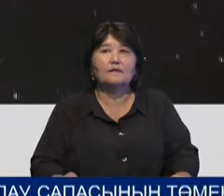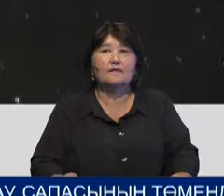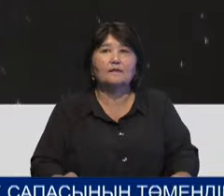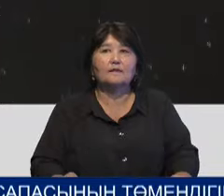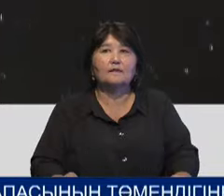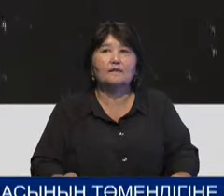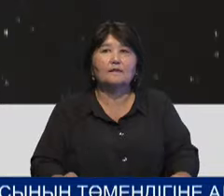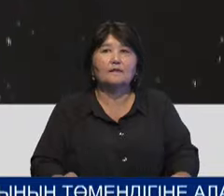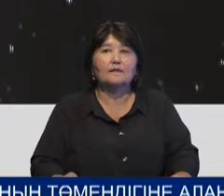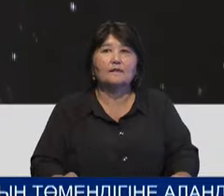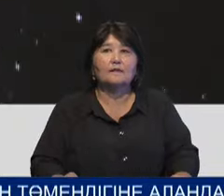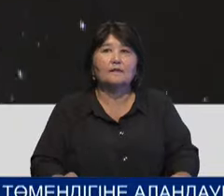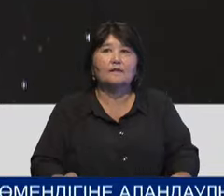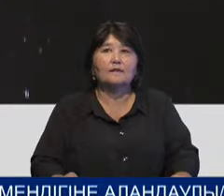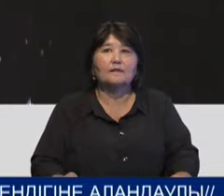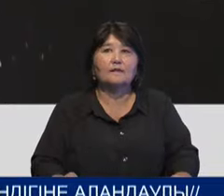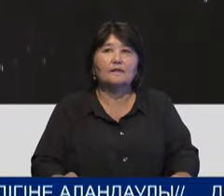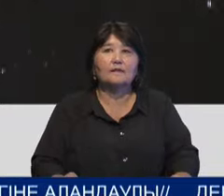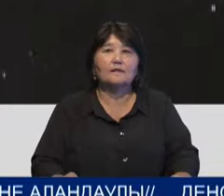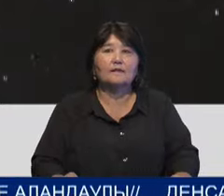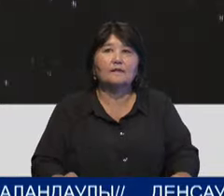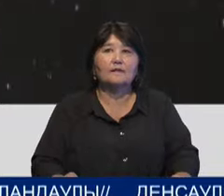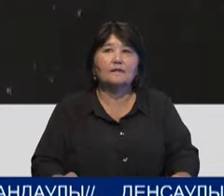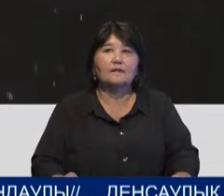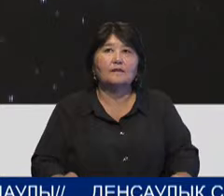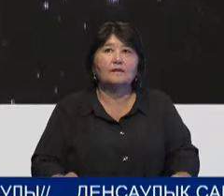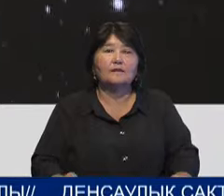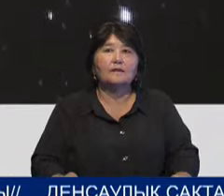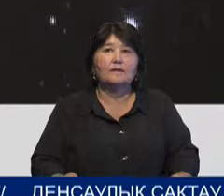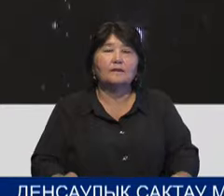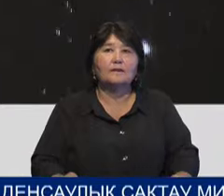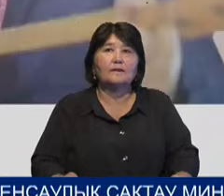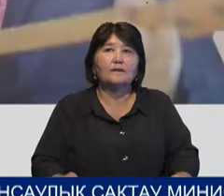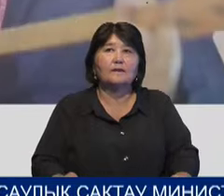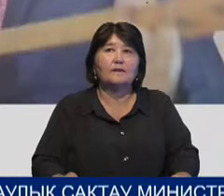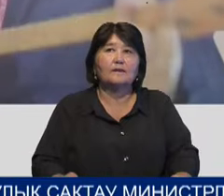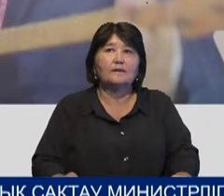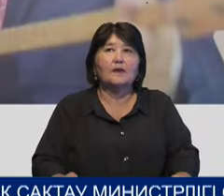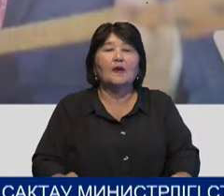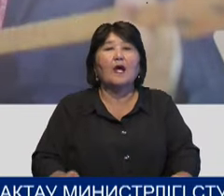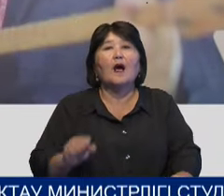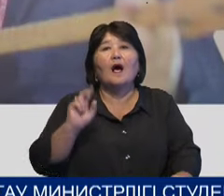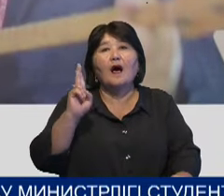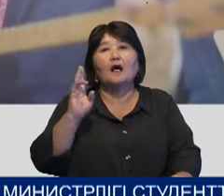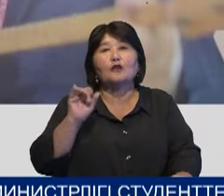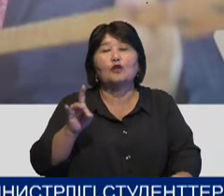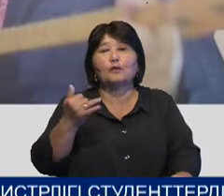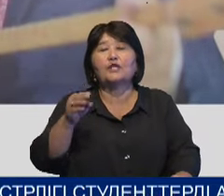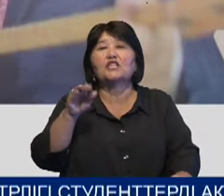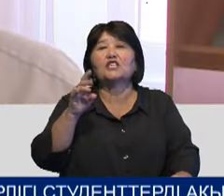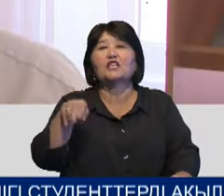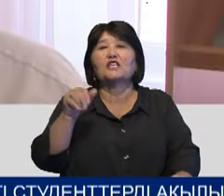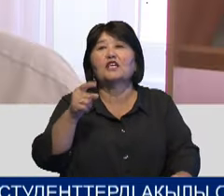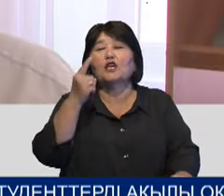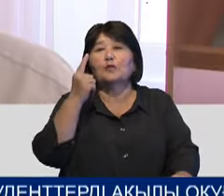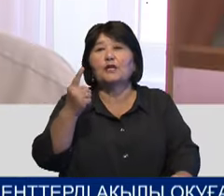сөйлеші төлеп күнген бедеуге ой, аузыңды ашып арылдай. Арнұр мінекі жырдың біз бір